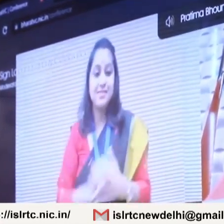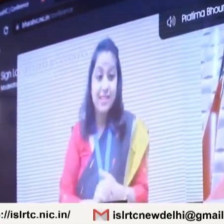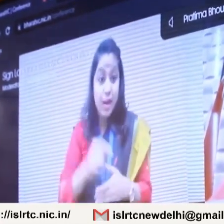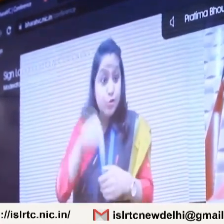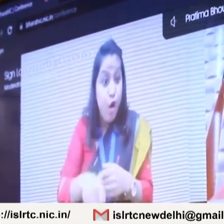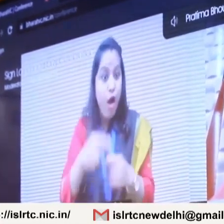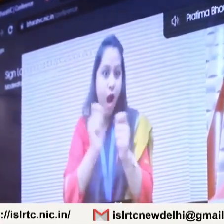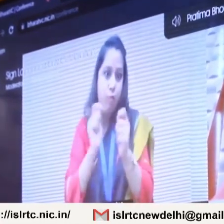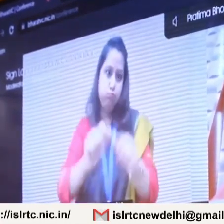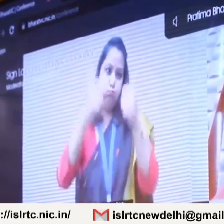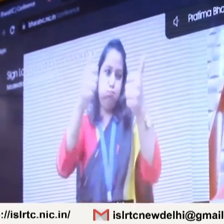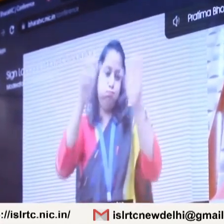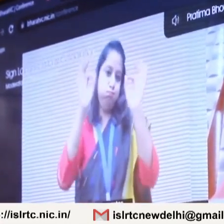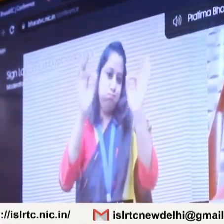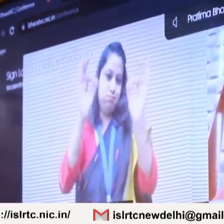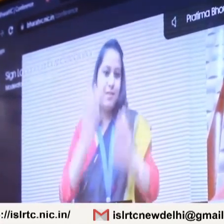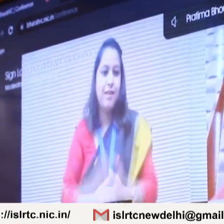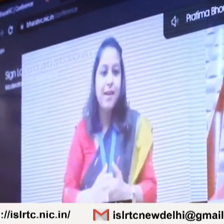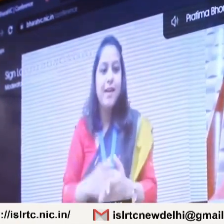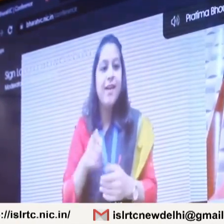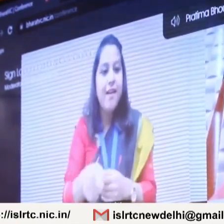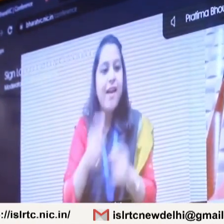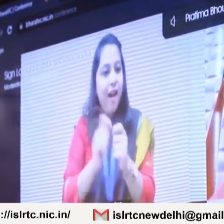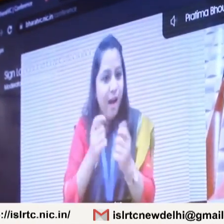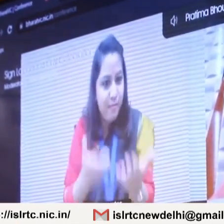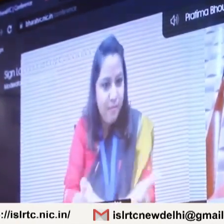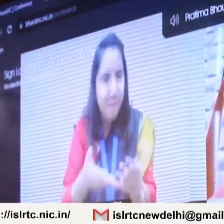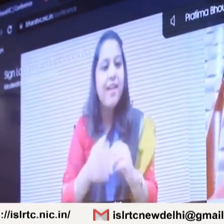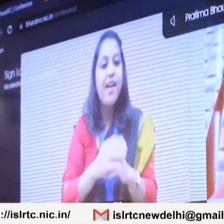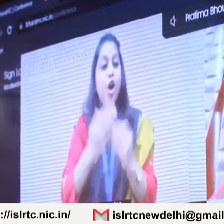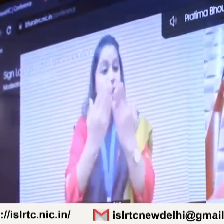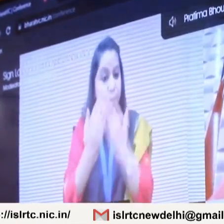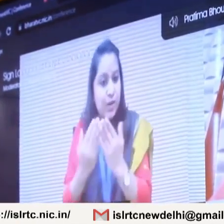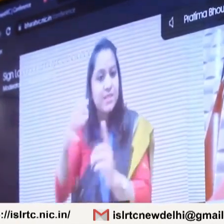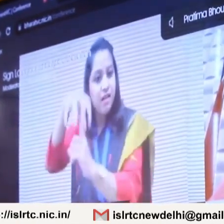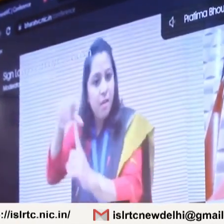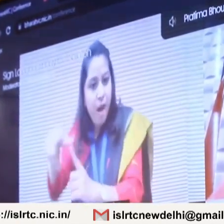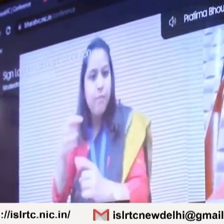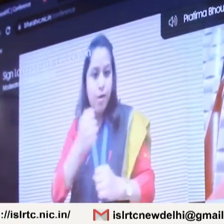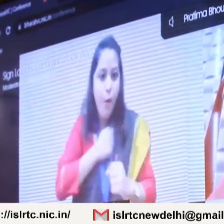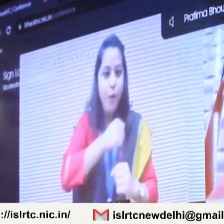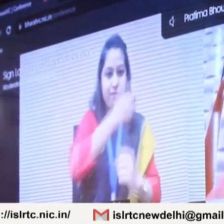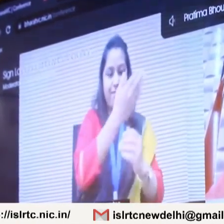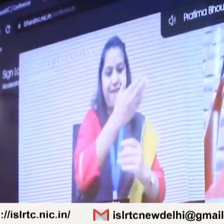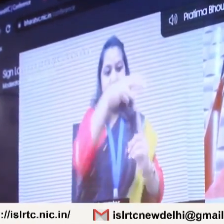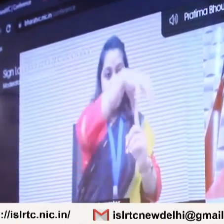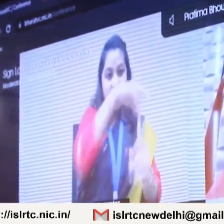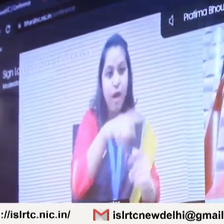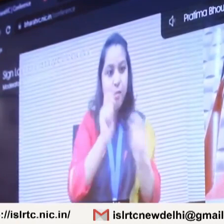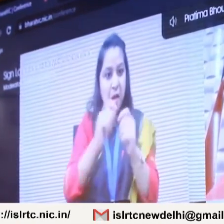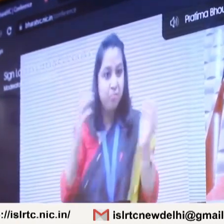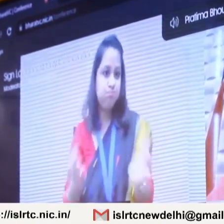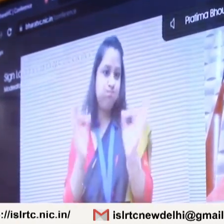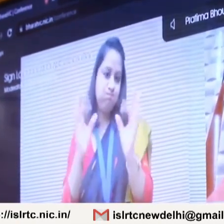इतना अच्छा काम हम लोग हमारे डिपार्टमेंट द्वारा और शिक्षा विभाग द्वारा किया गया है। और हम सब